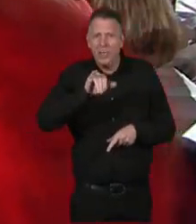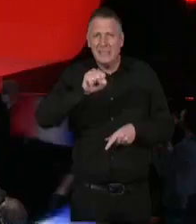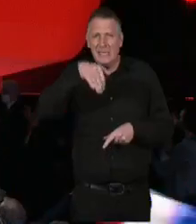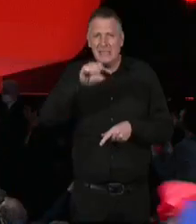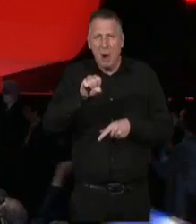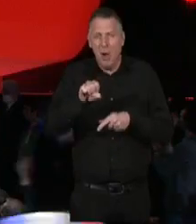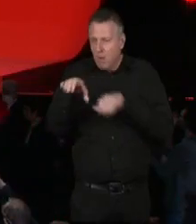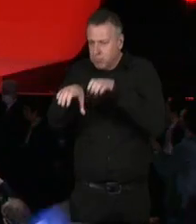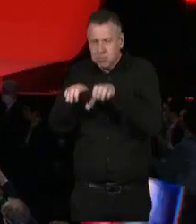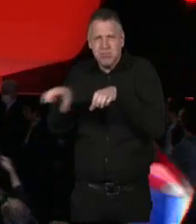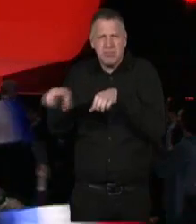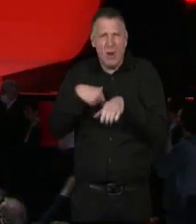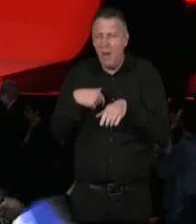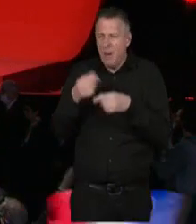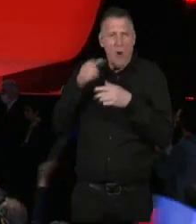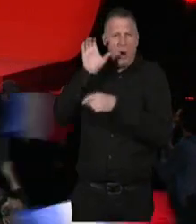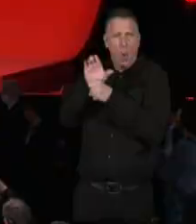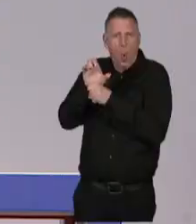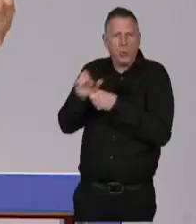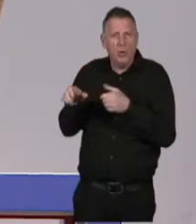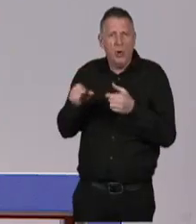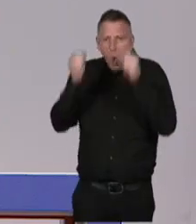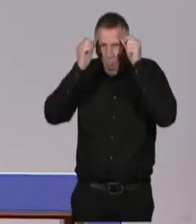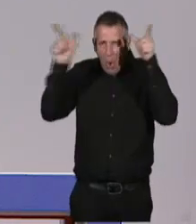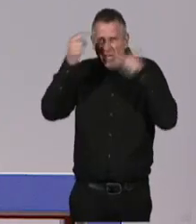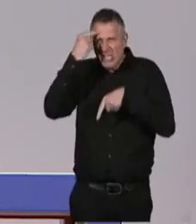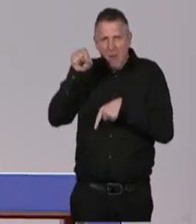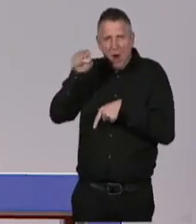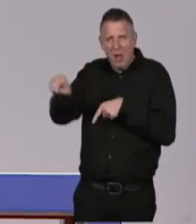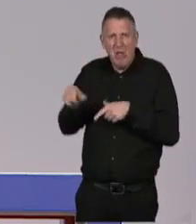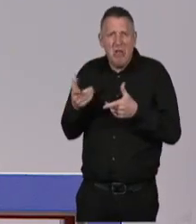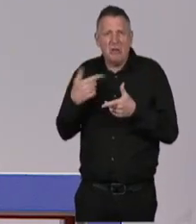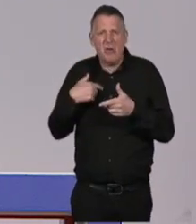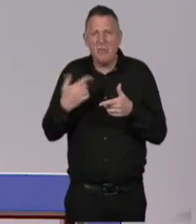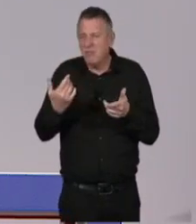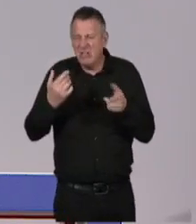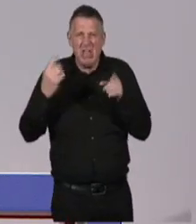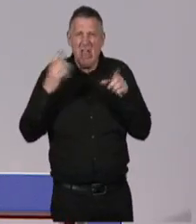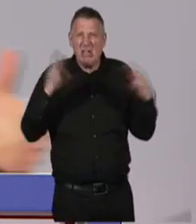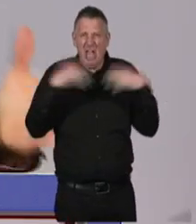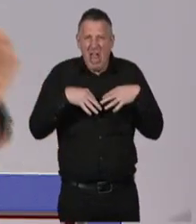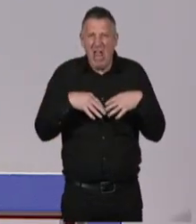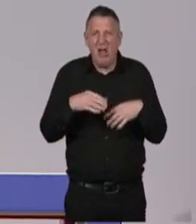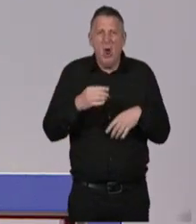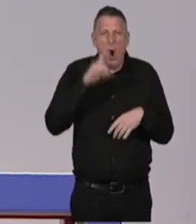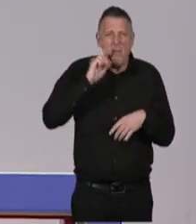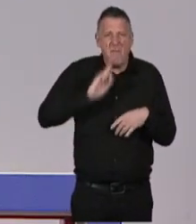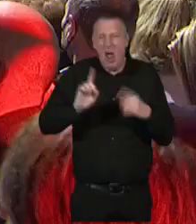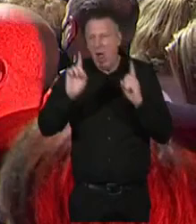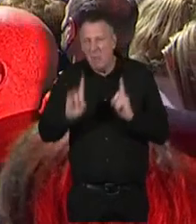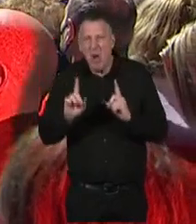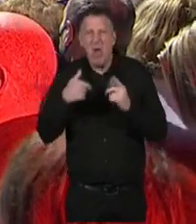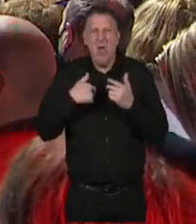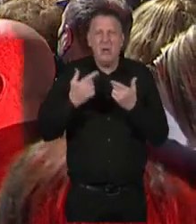déconstruire. Le wokisme, c'est la guerre des races, la guerre des sexes, la guerre des autographes, la guerre